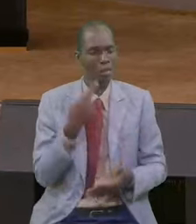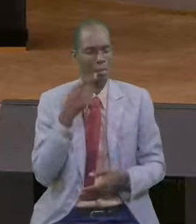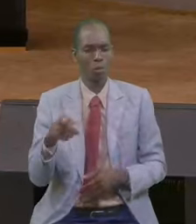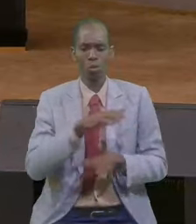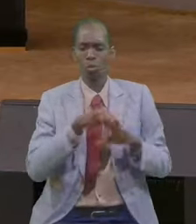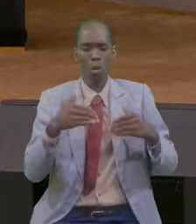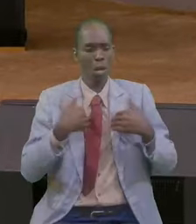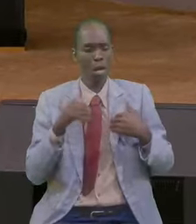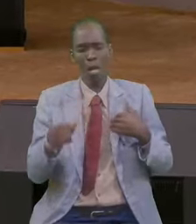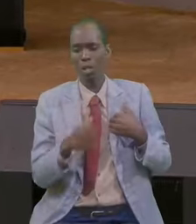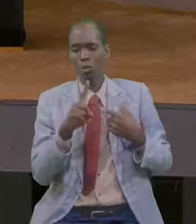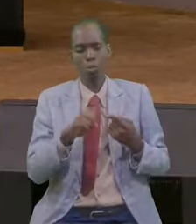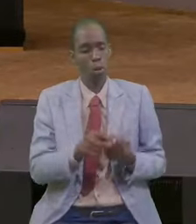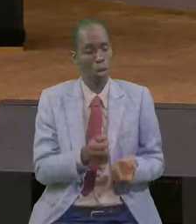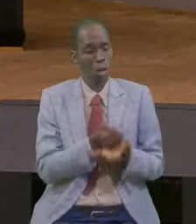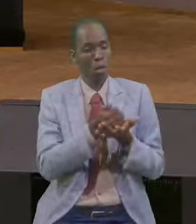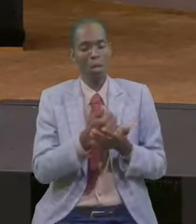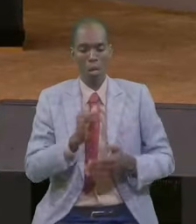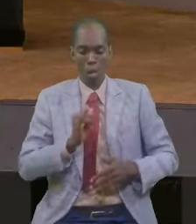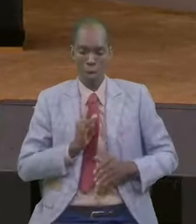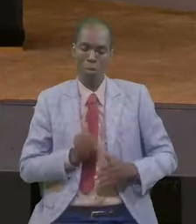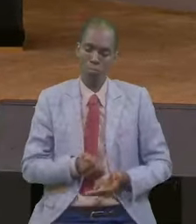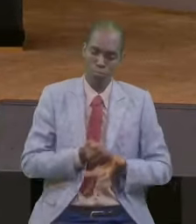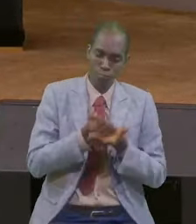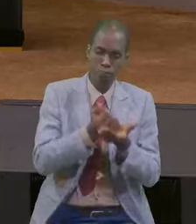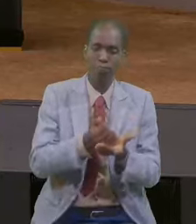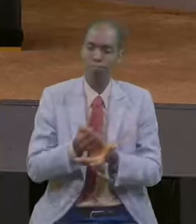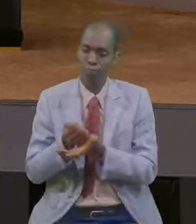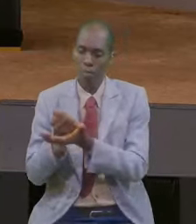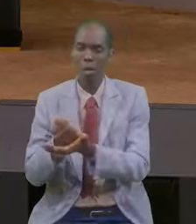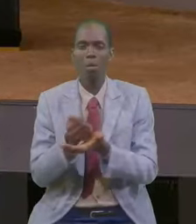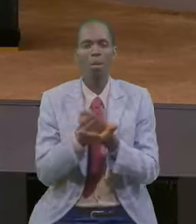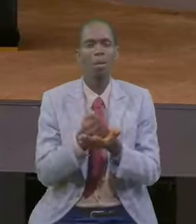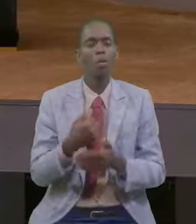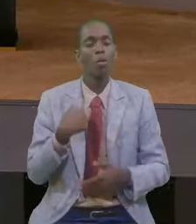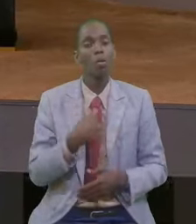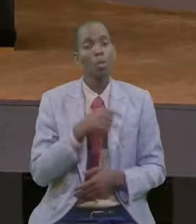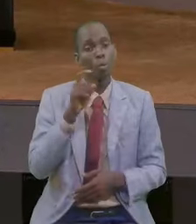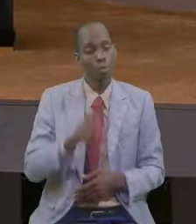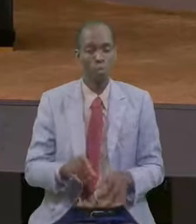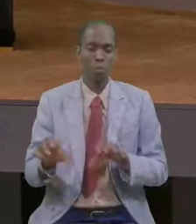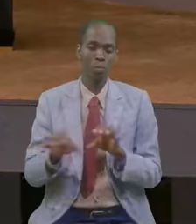pas d'aide, alors je les aide. Et nous devons faire cela.